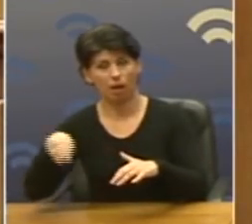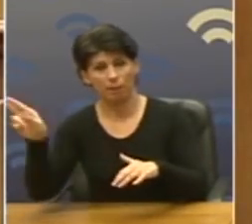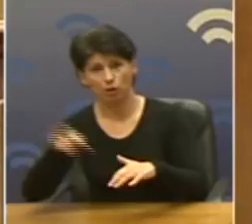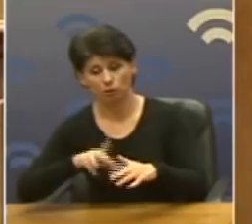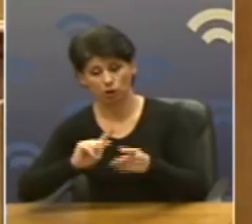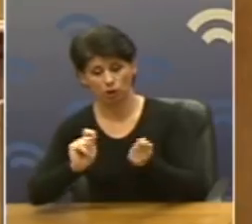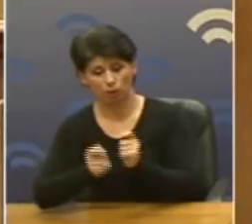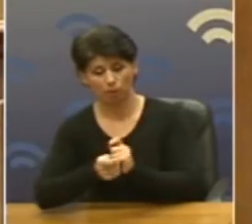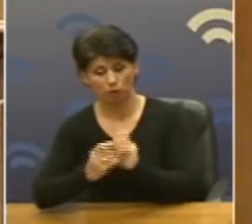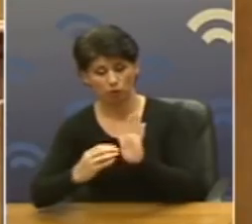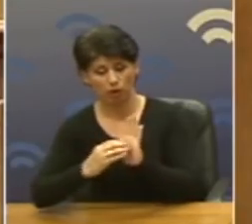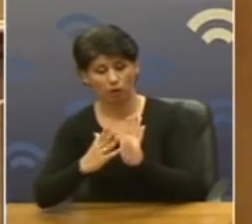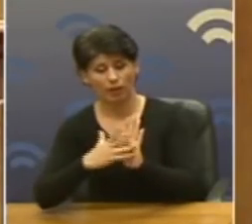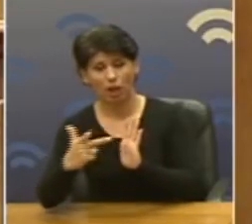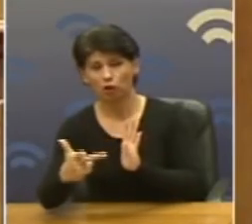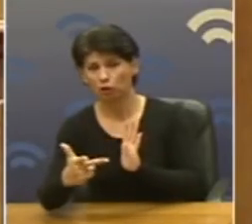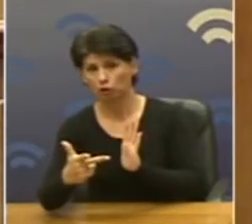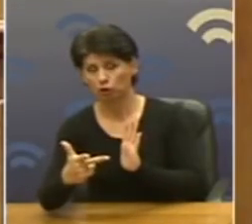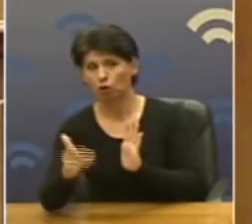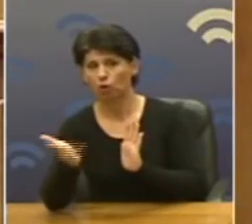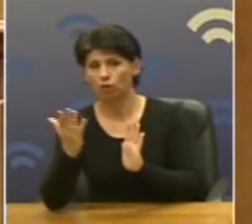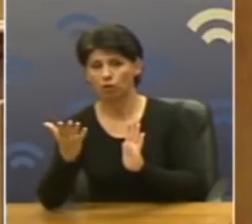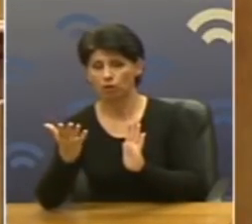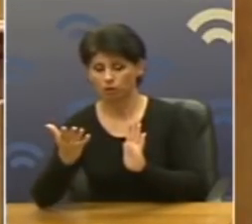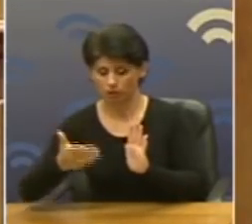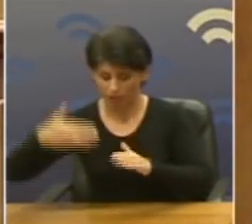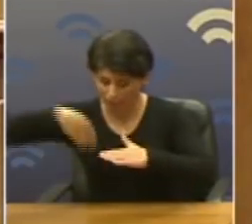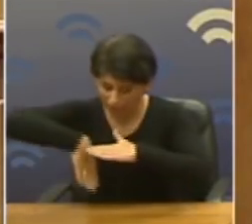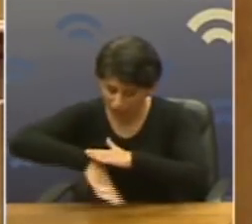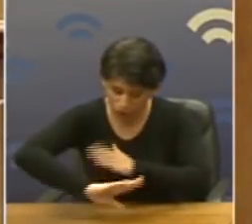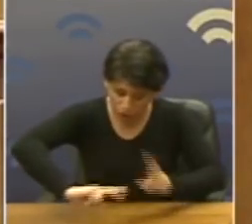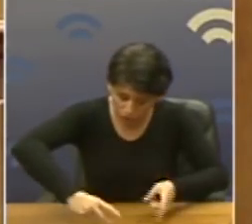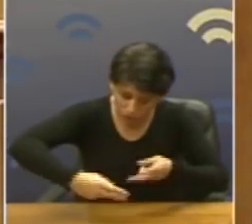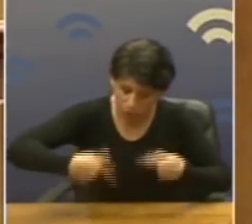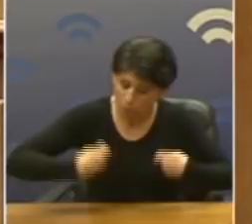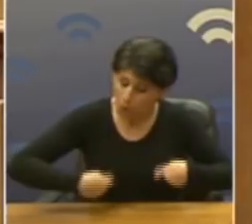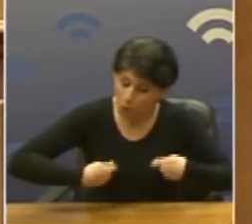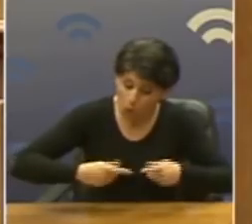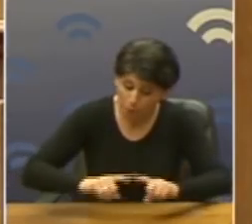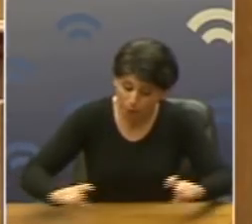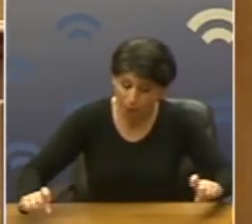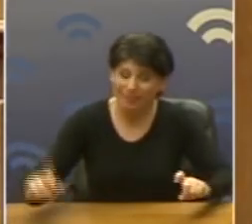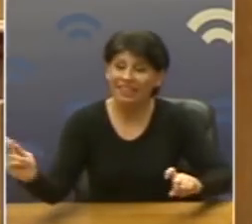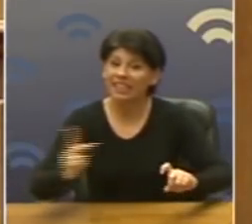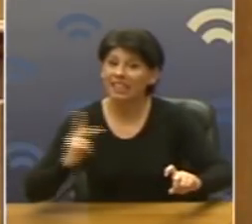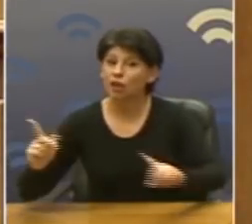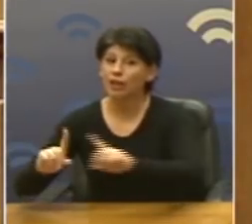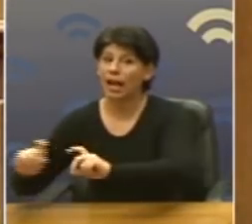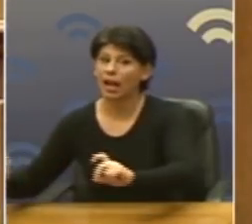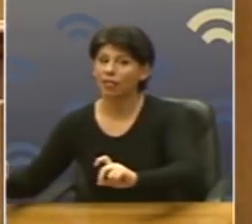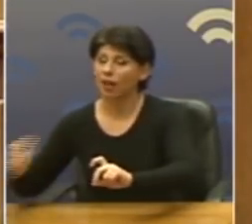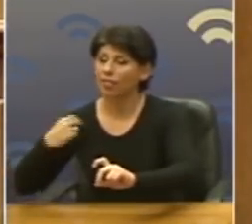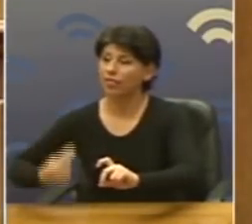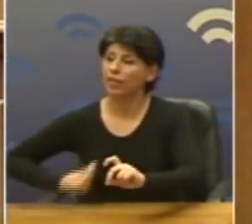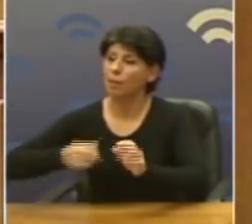την τροποποίηση του άρθρου 18, έτσι ώστε ο ορυκτός πλούτος της χώρας, τα κοινωνικά αγαθά, οι δημόσιες εκτάσεις